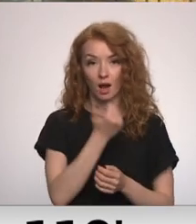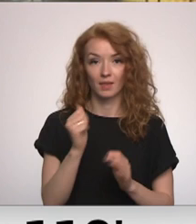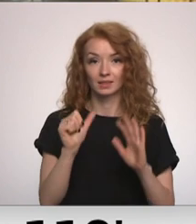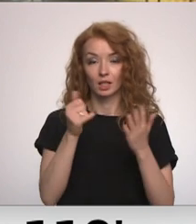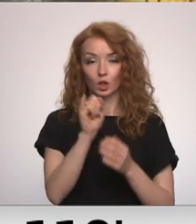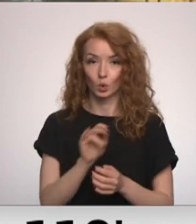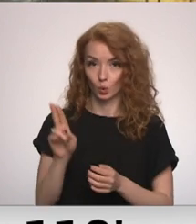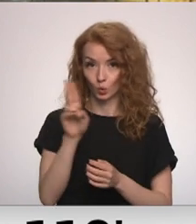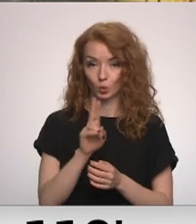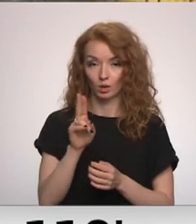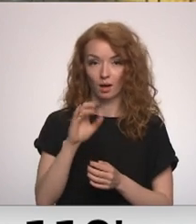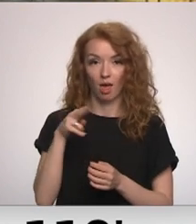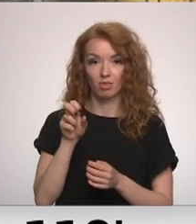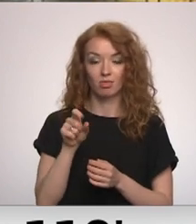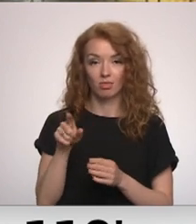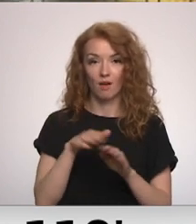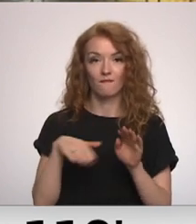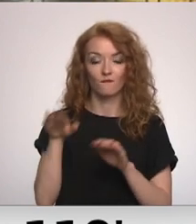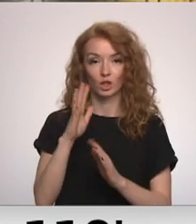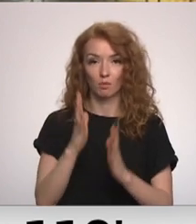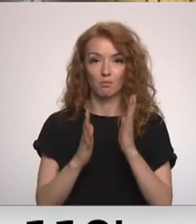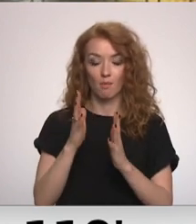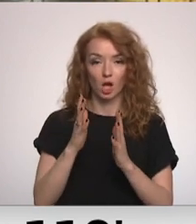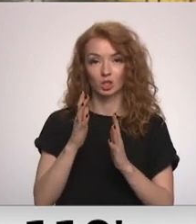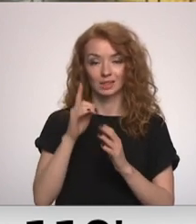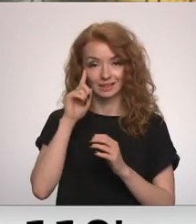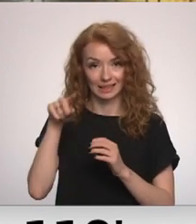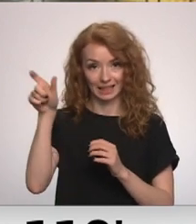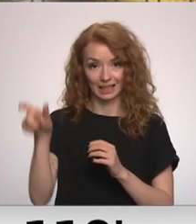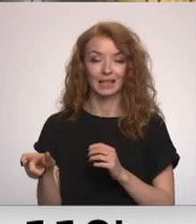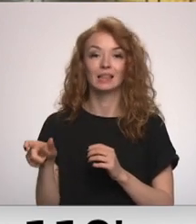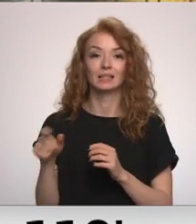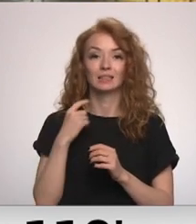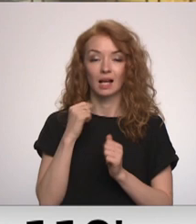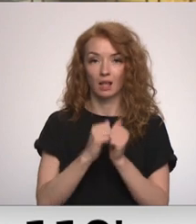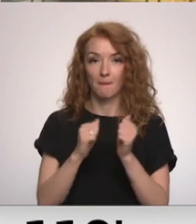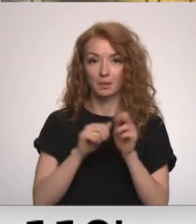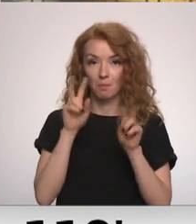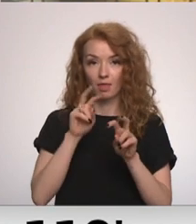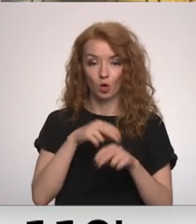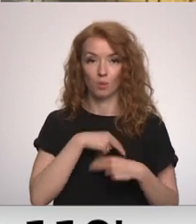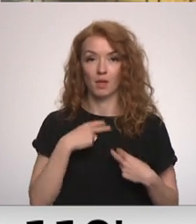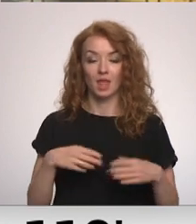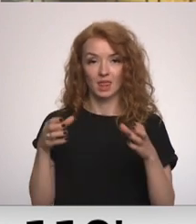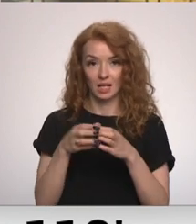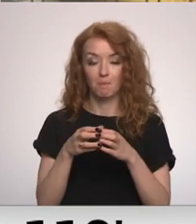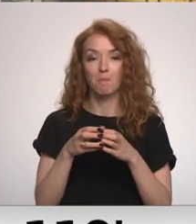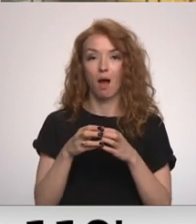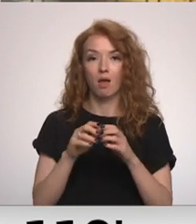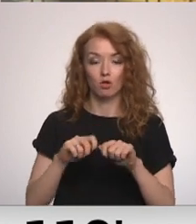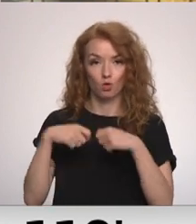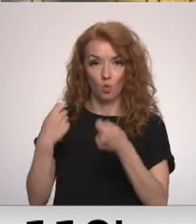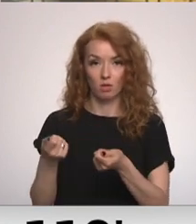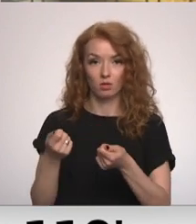6. jūnijā, Rendas virsmežziņas barons Albrehts von Bērs Rīgas dabas pētnieku biedrībai apsaimniekošanai un uzraudzībai